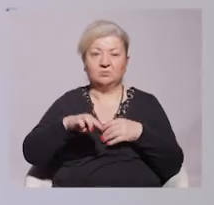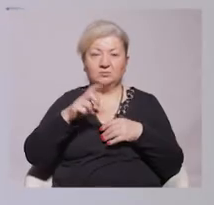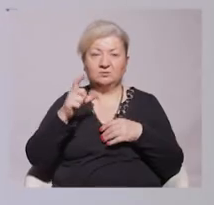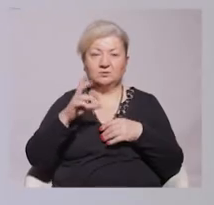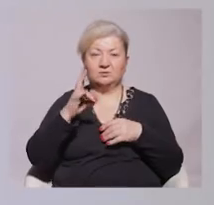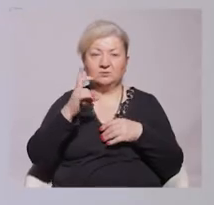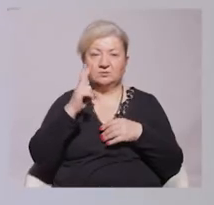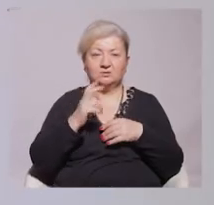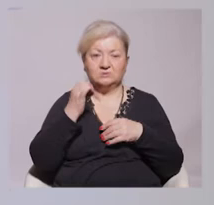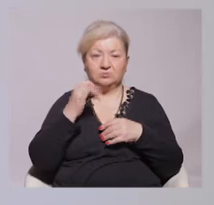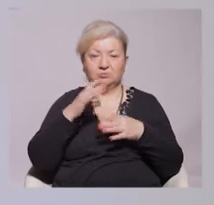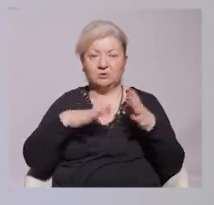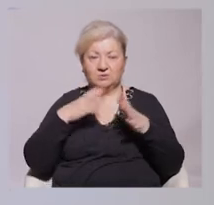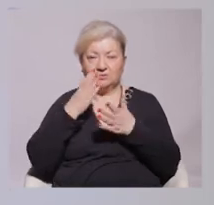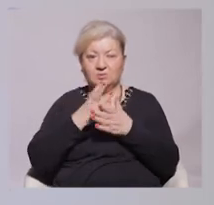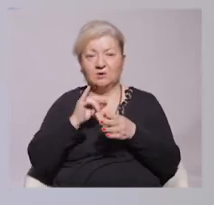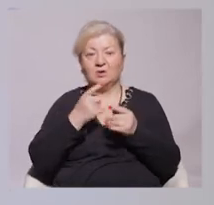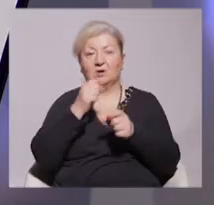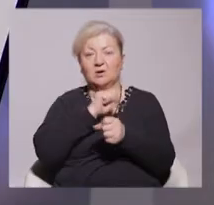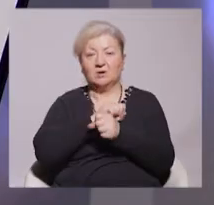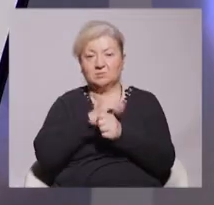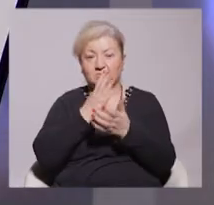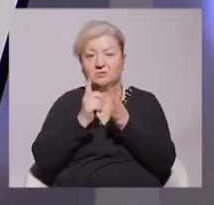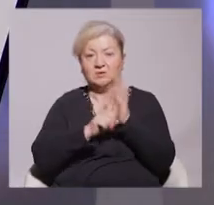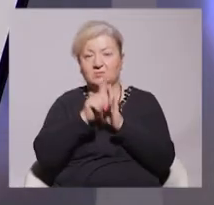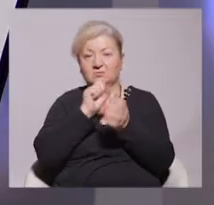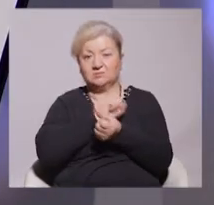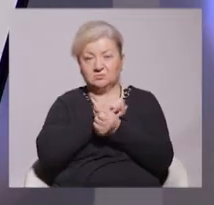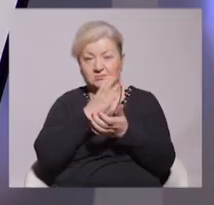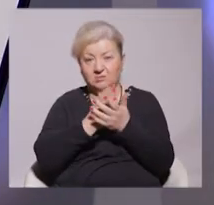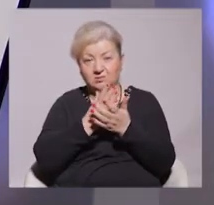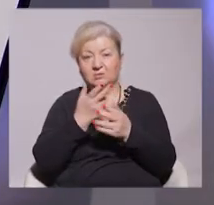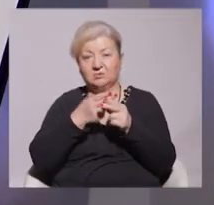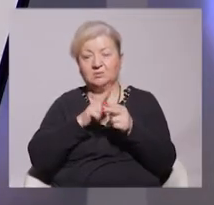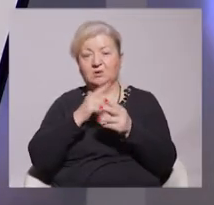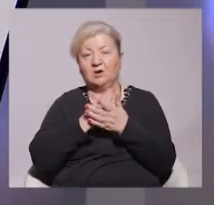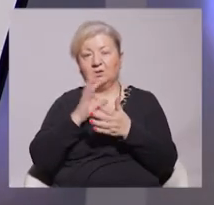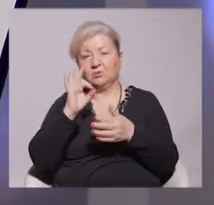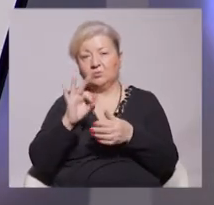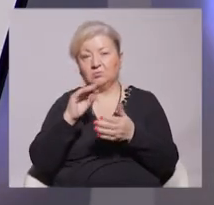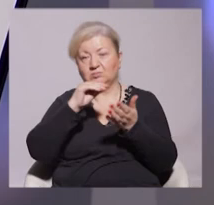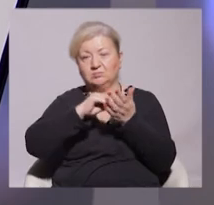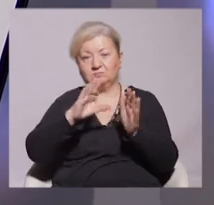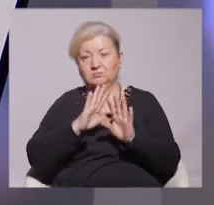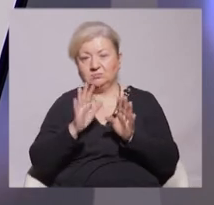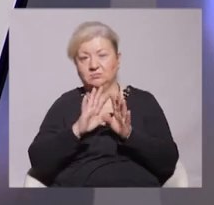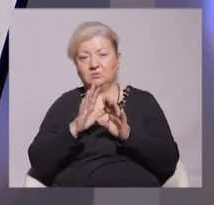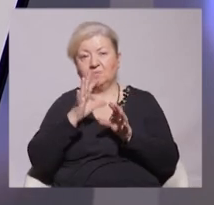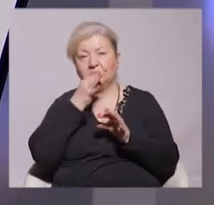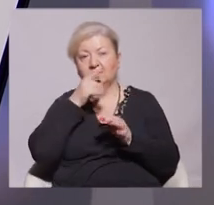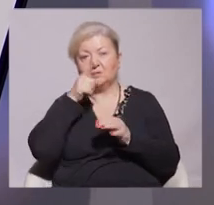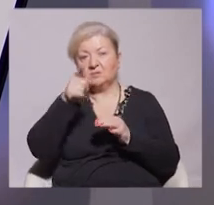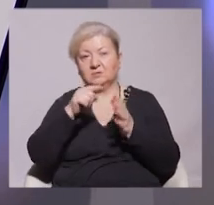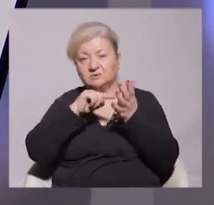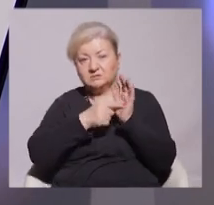mgh. ხოლო რადგან თავიდან გაჩერებულია, კინეტიკური ენერგია საწყისი იქნება 0, ხო? აღარ დავწერ აქ 0-ს. შემდეგ აი ამ წერტილში